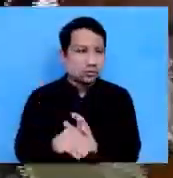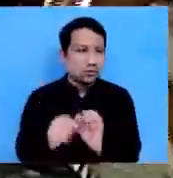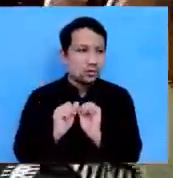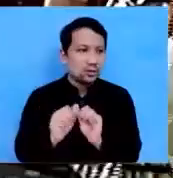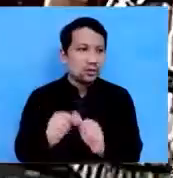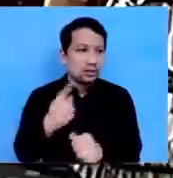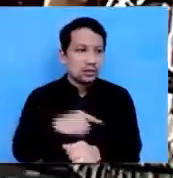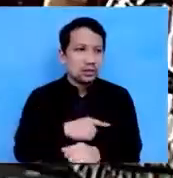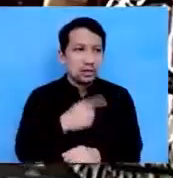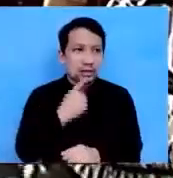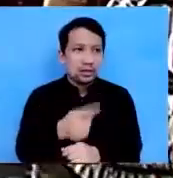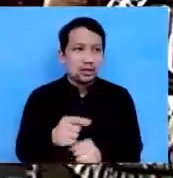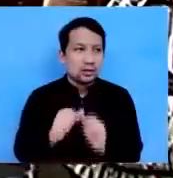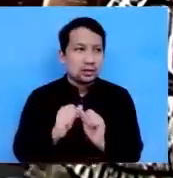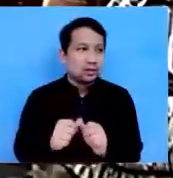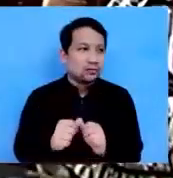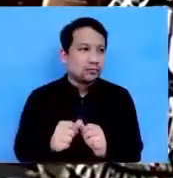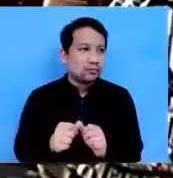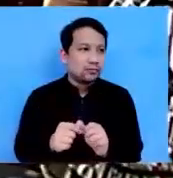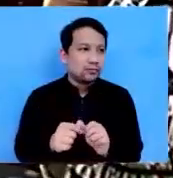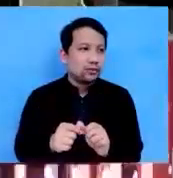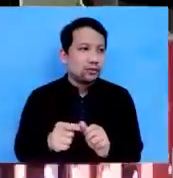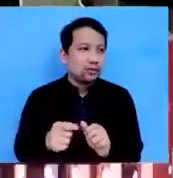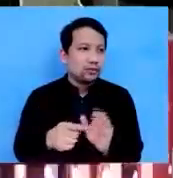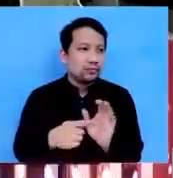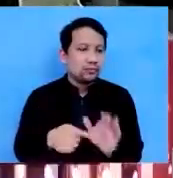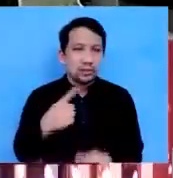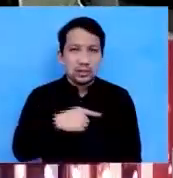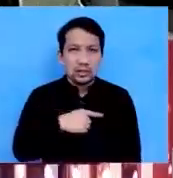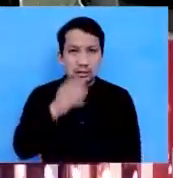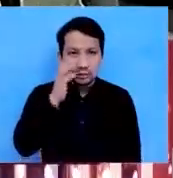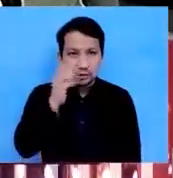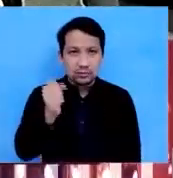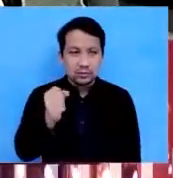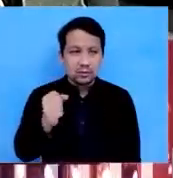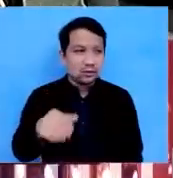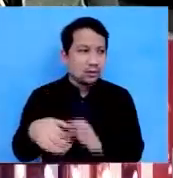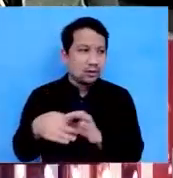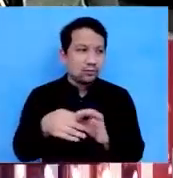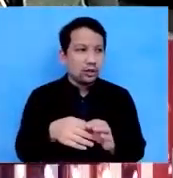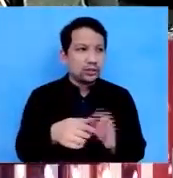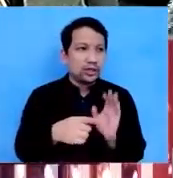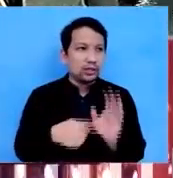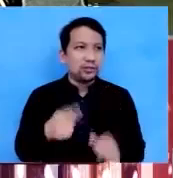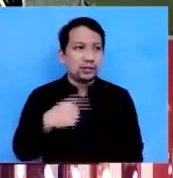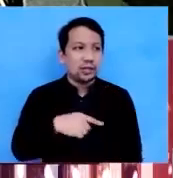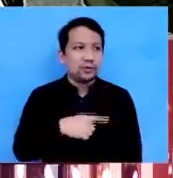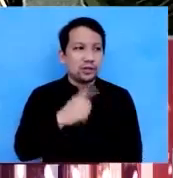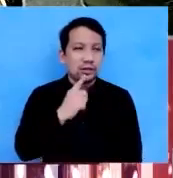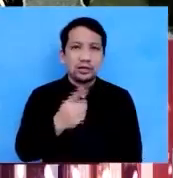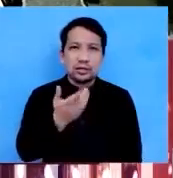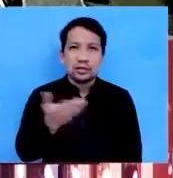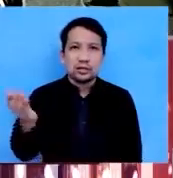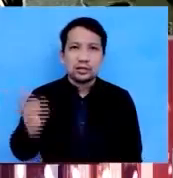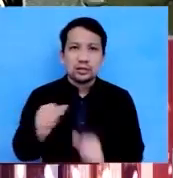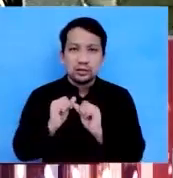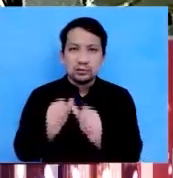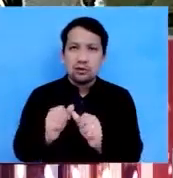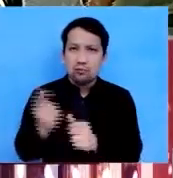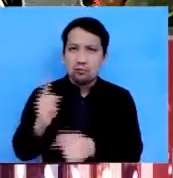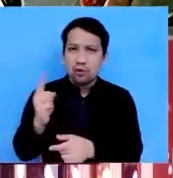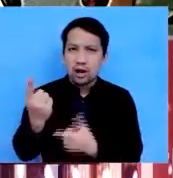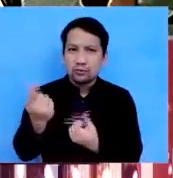nila bago sila makasakay. Bok, Mean? Camille, yung tanong ko may kinalaman sa tanong ni Bok. Ano ang chance nung